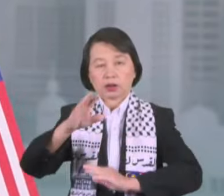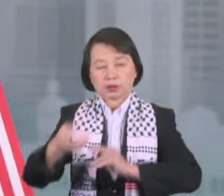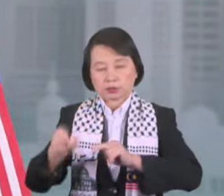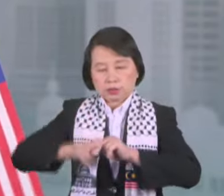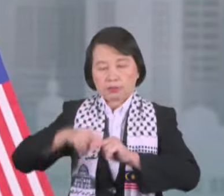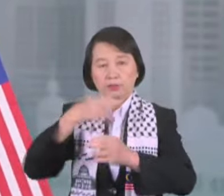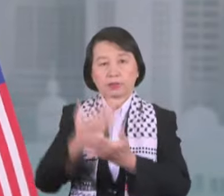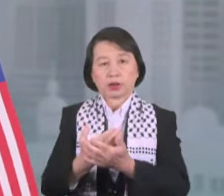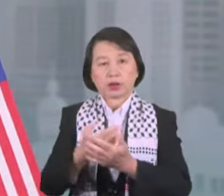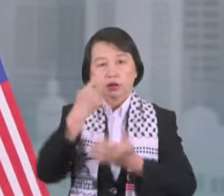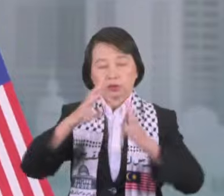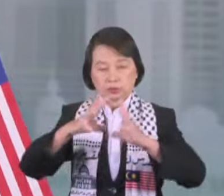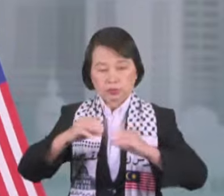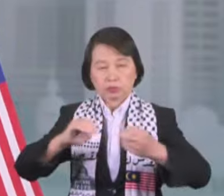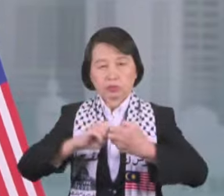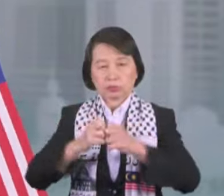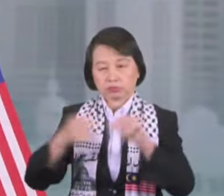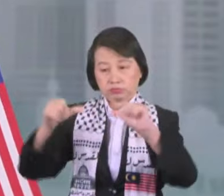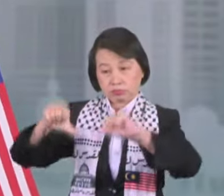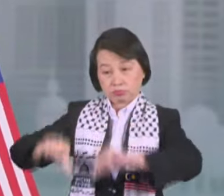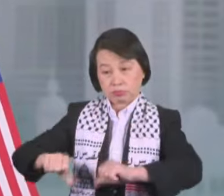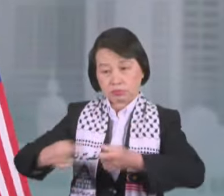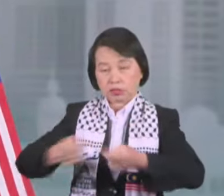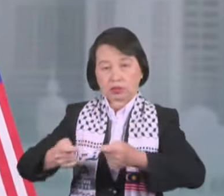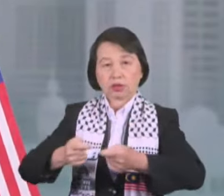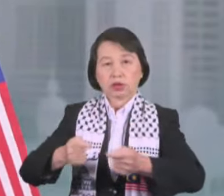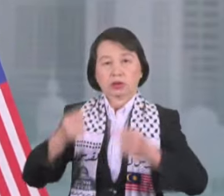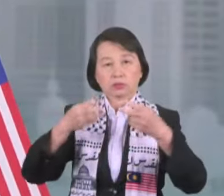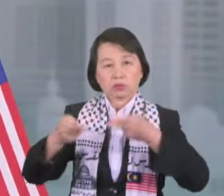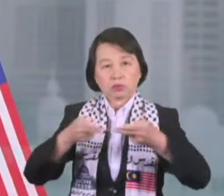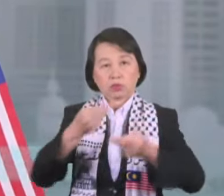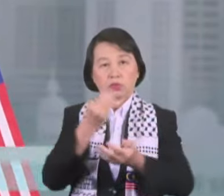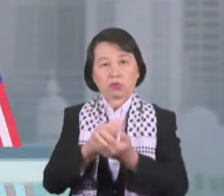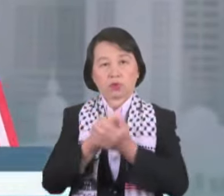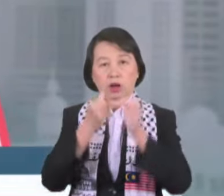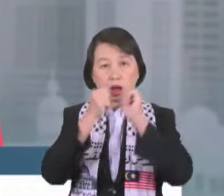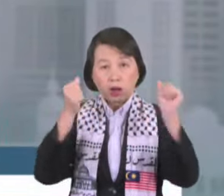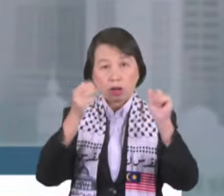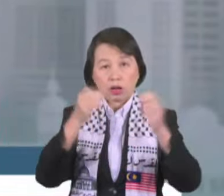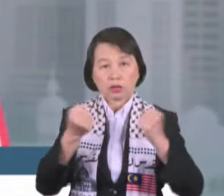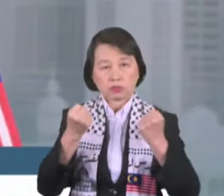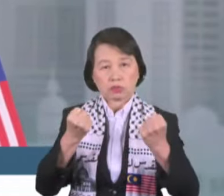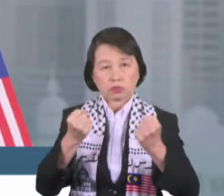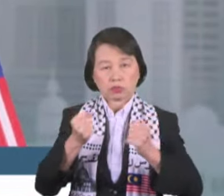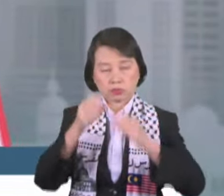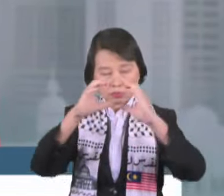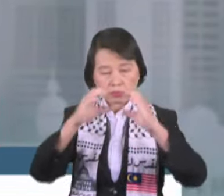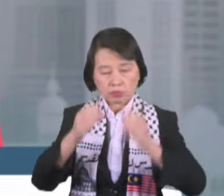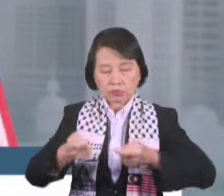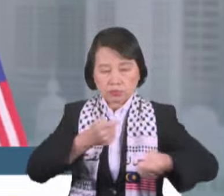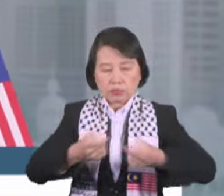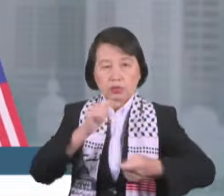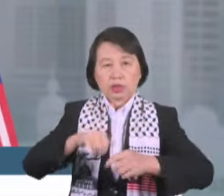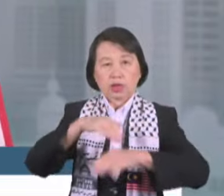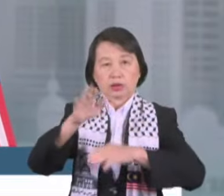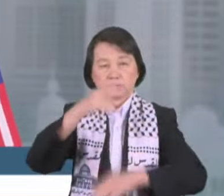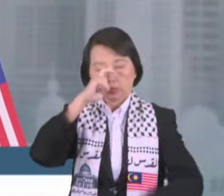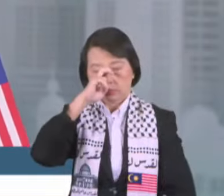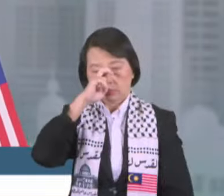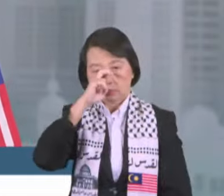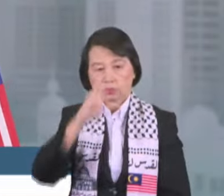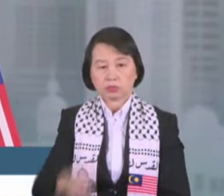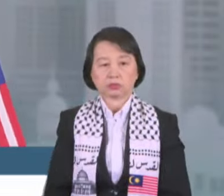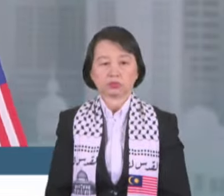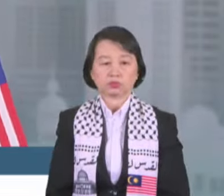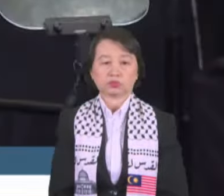ditambah baik. Ia bagi menangani isu kegagalan hak tadbir urus pengurusan kewangan awam dan pengukuhan prosedur tata tertib yang lebih tegas.